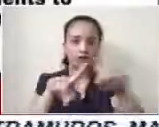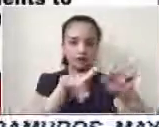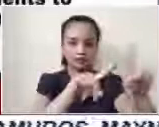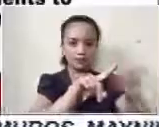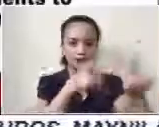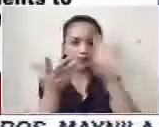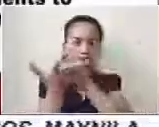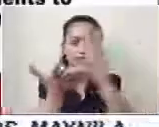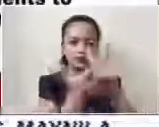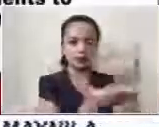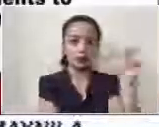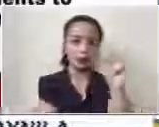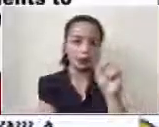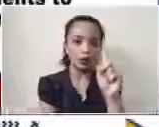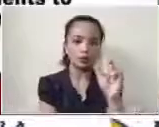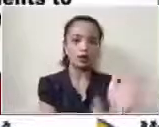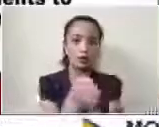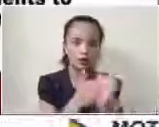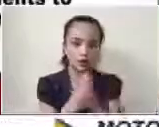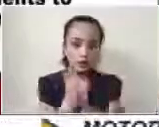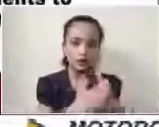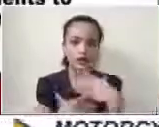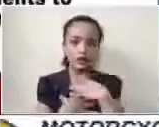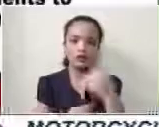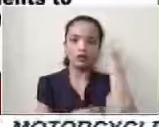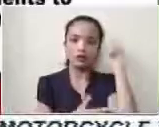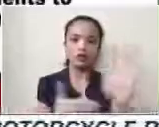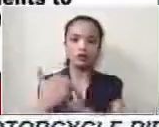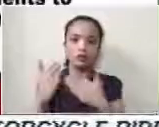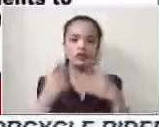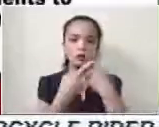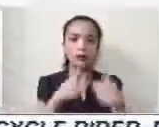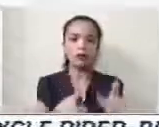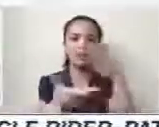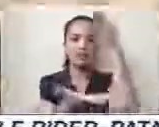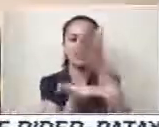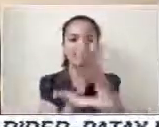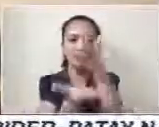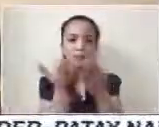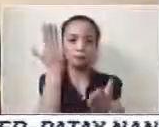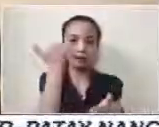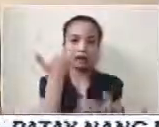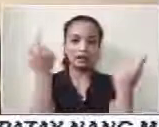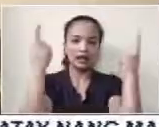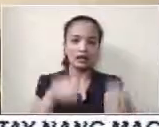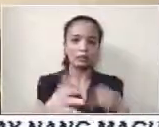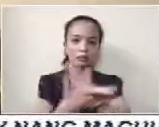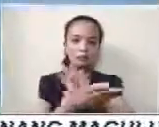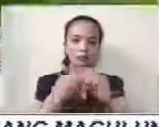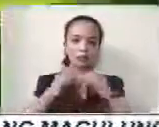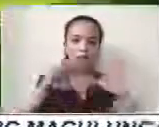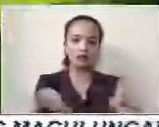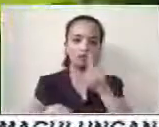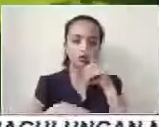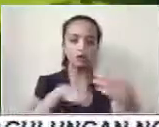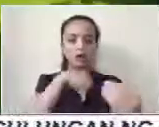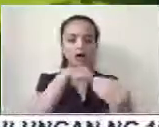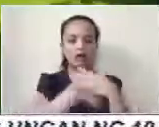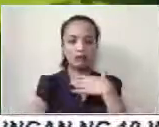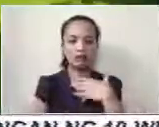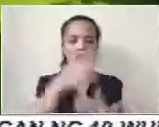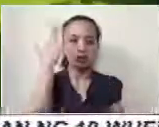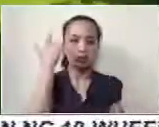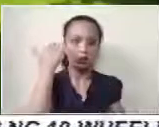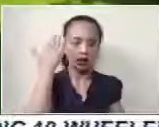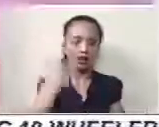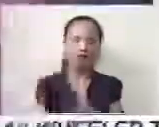nila kasama lang nila yung mga yung small group lang. Ang pribadong resort na ito sa Lobo, Batangas, nagbukas